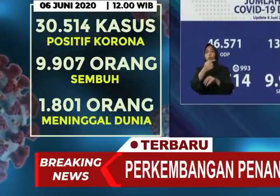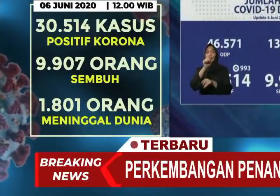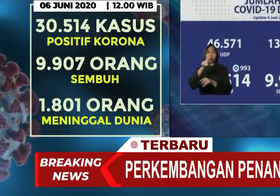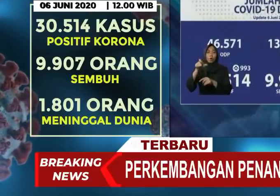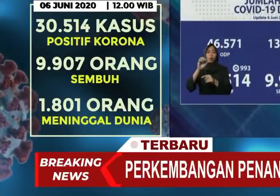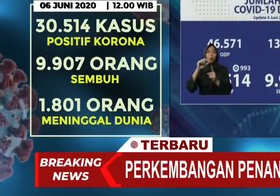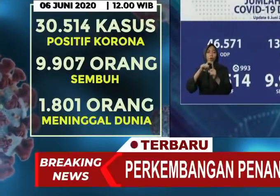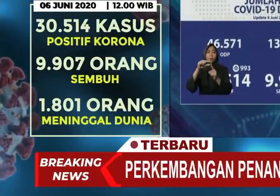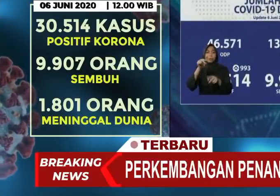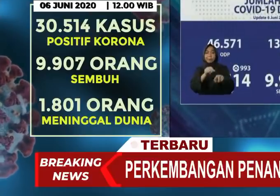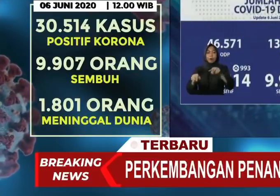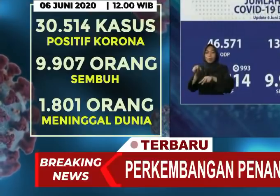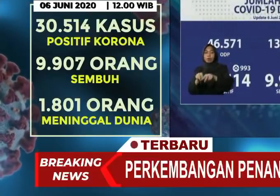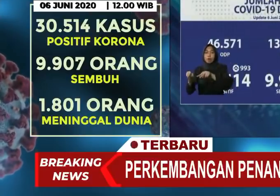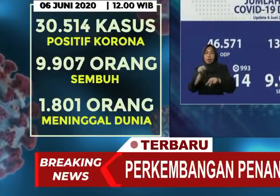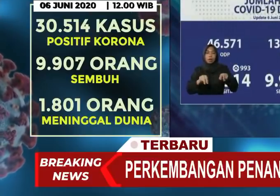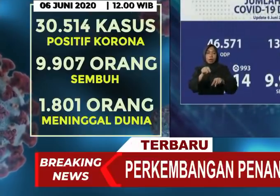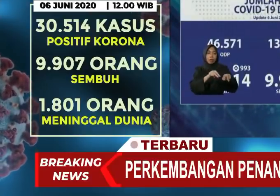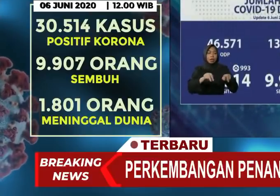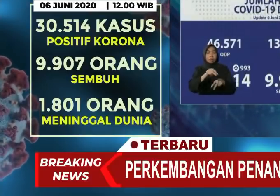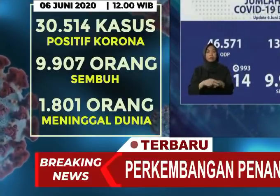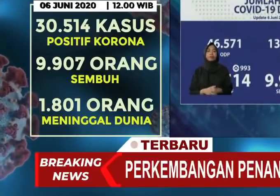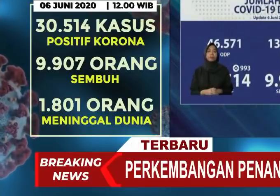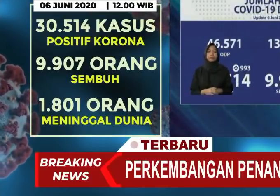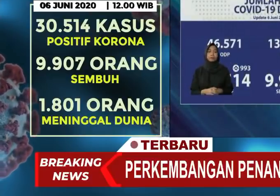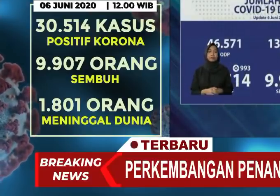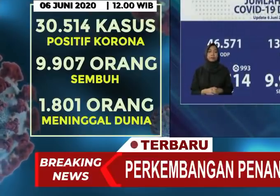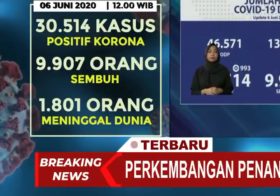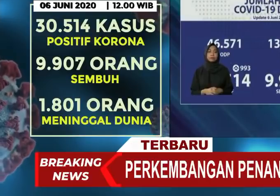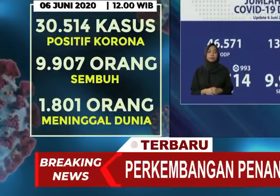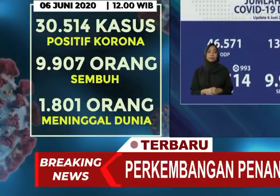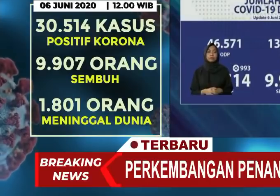dan pengawasan sebanyak 13347